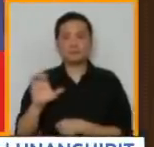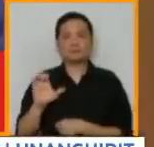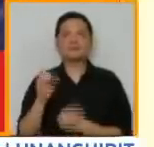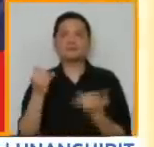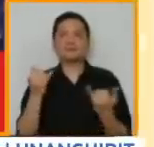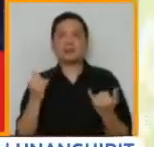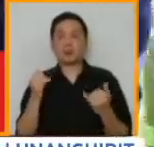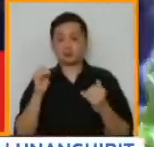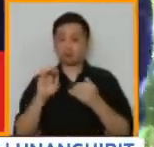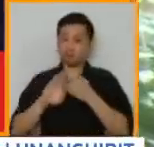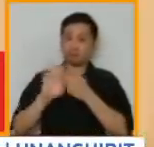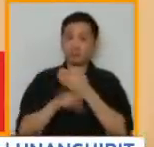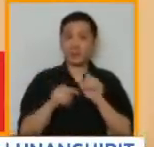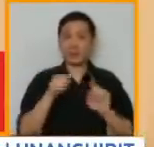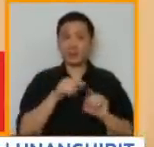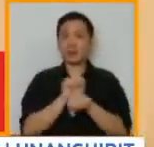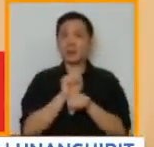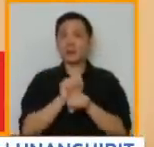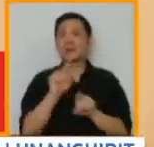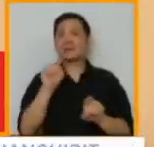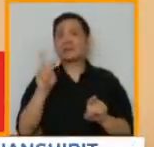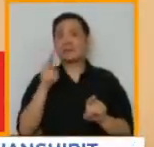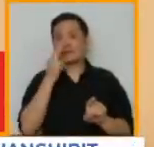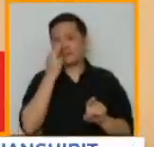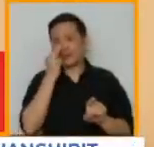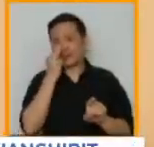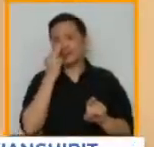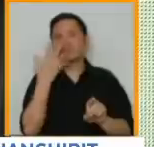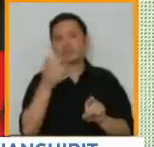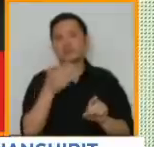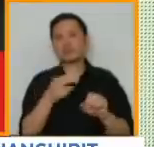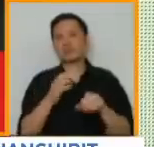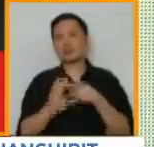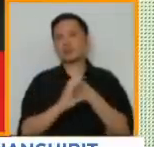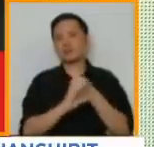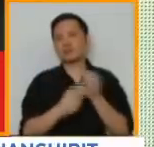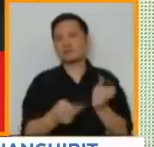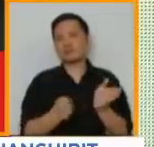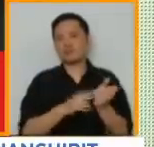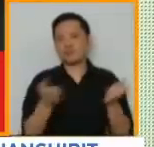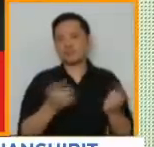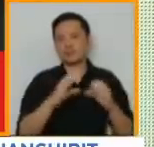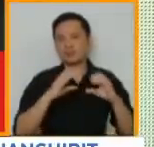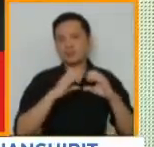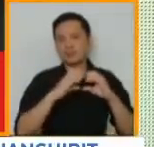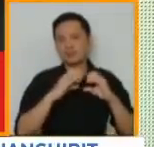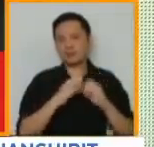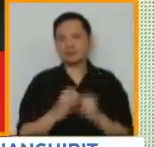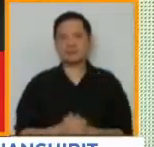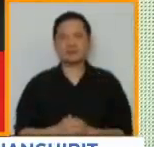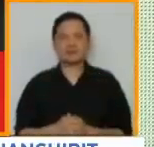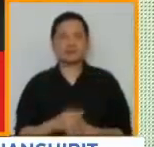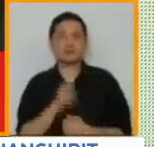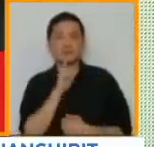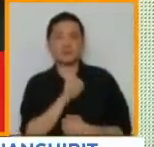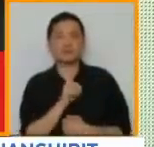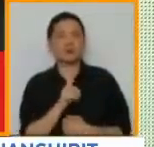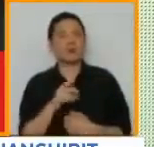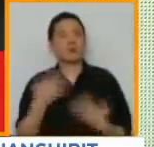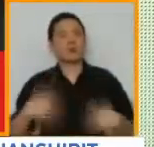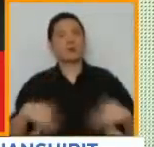sitcom matapos pumirma ng kontrata sa Kapuso Network. Napakalaking bagay ho na nakahanap kami ng tahanan sa